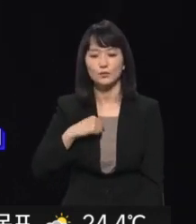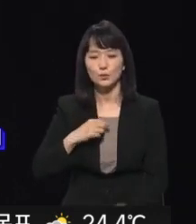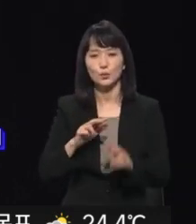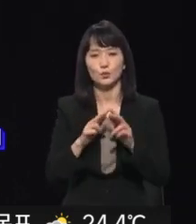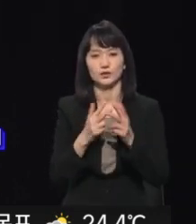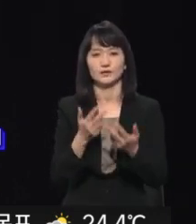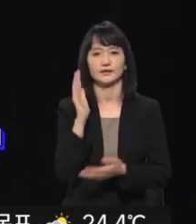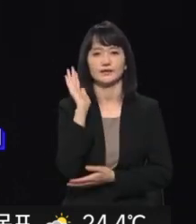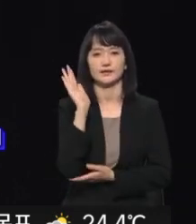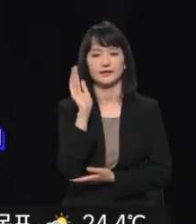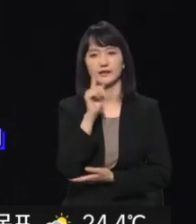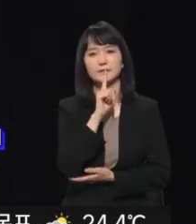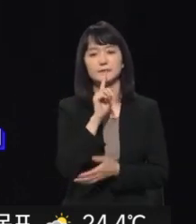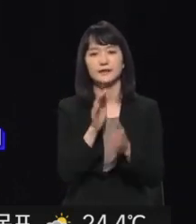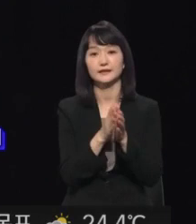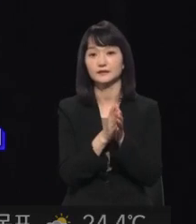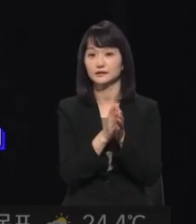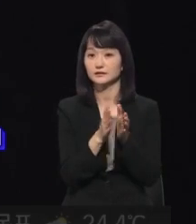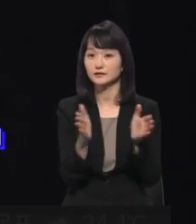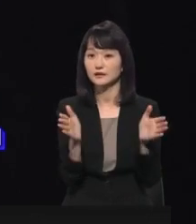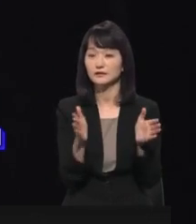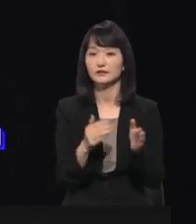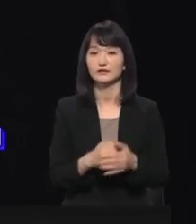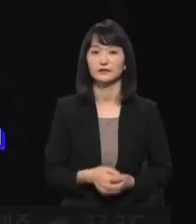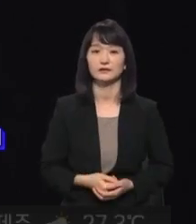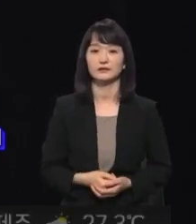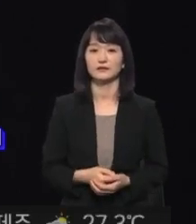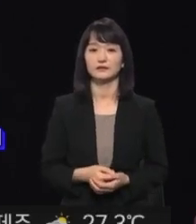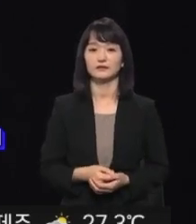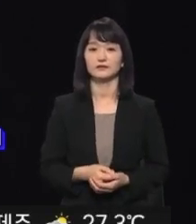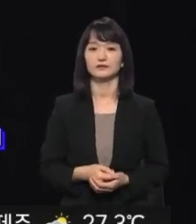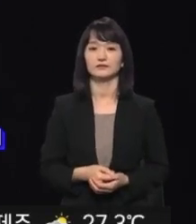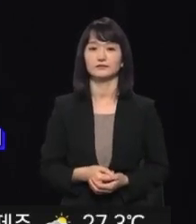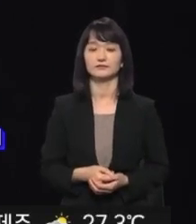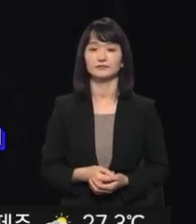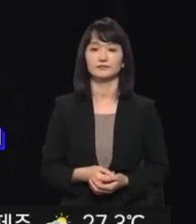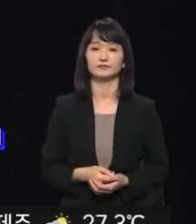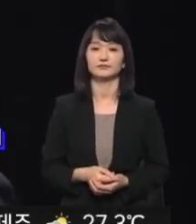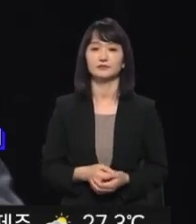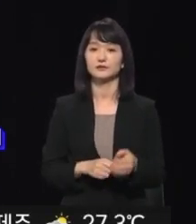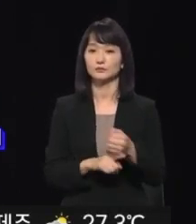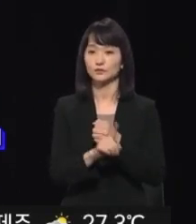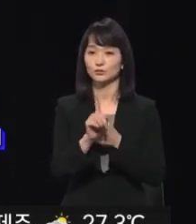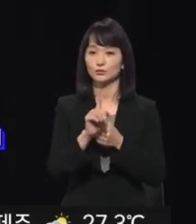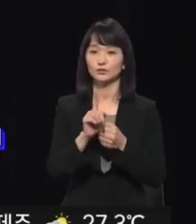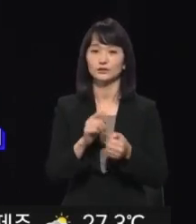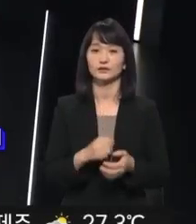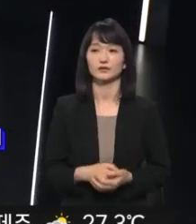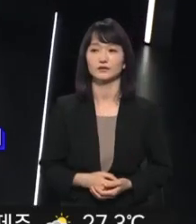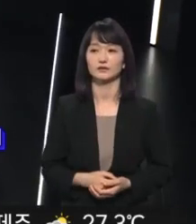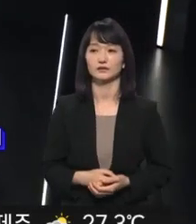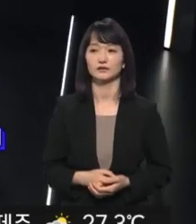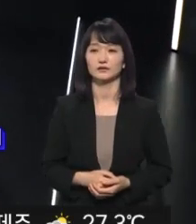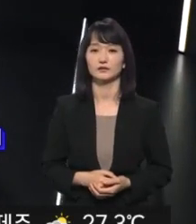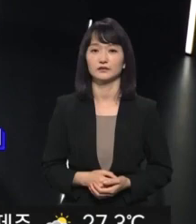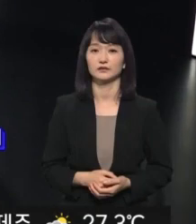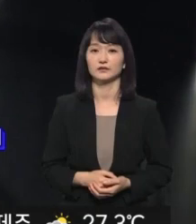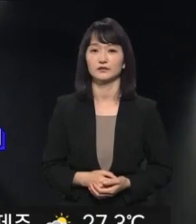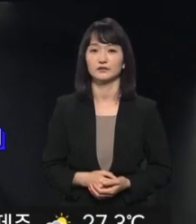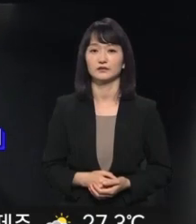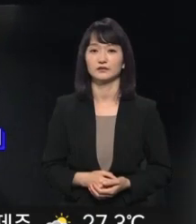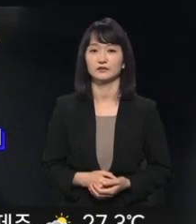하기 시작하고 있습니다 이부분은 뭐 김성희 선생님 2기부터 들어볼까요 저는 일단 뭐 이러나 저러나